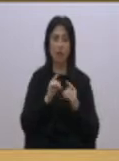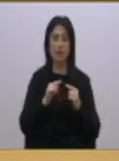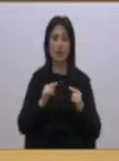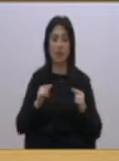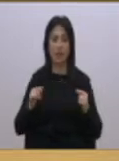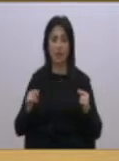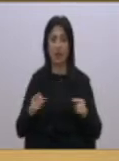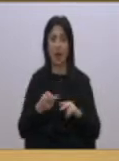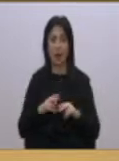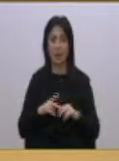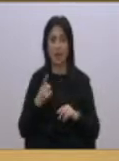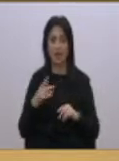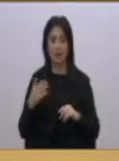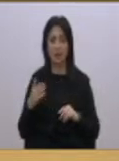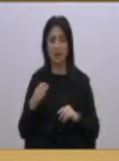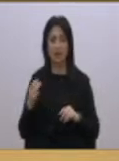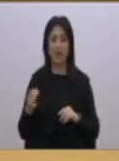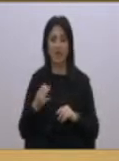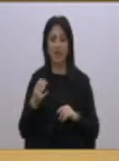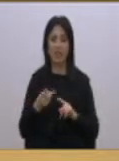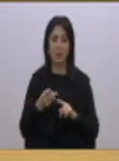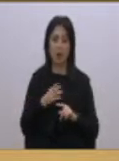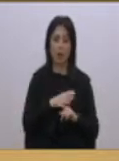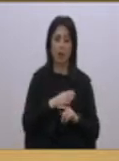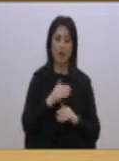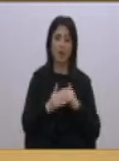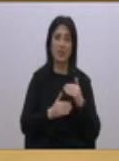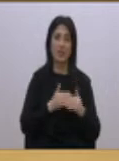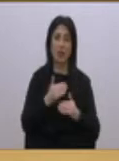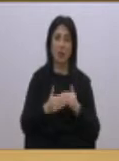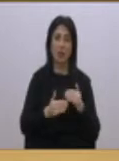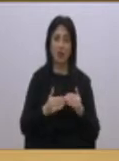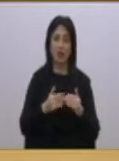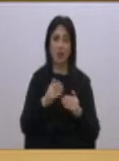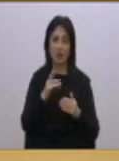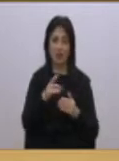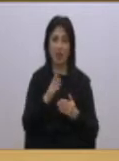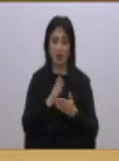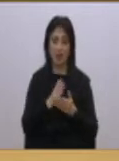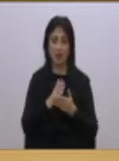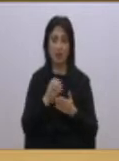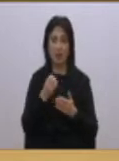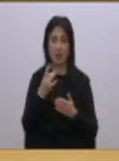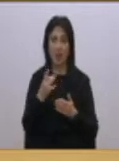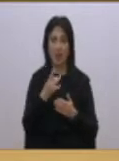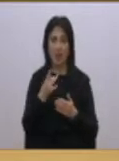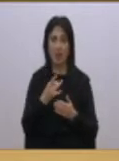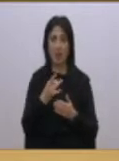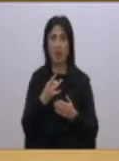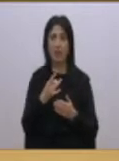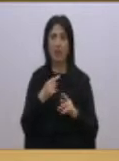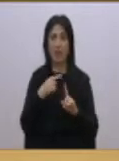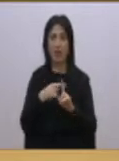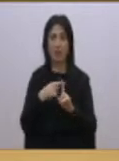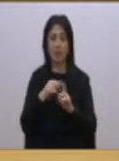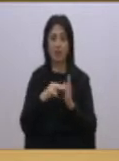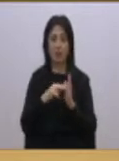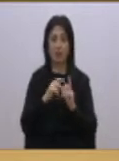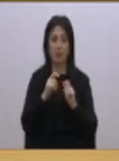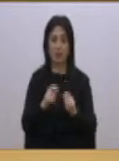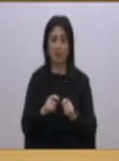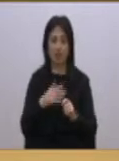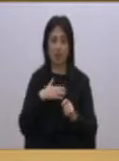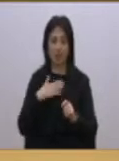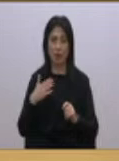სხვა. ამიტომ ერთის მხრივ ინტერესი, მეორეს მხრივ წარმატება, რომელიც დაწესებულებას აქვს, მინდა კიდევ ერთხელ დადებითი შეფასება მივცე